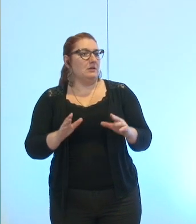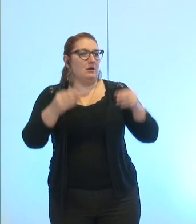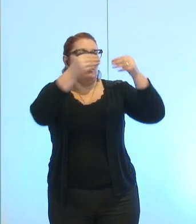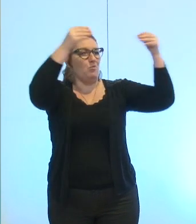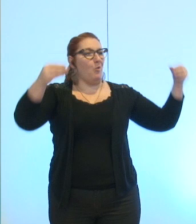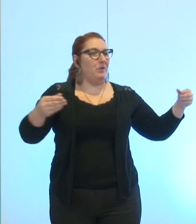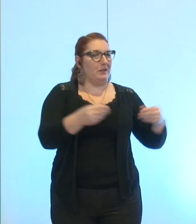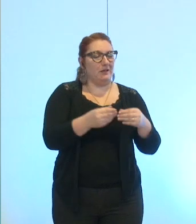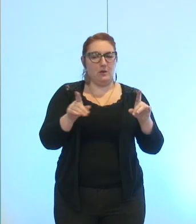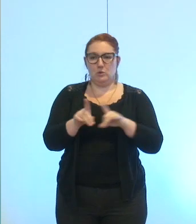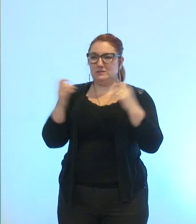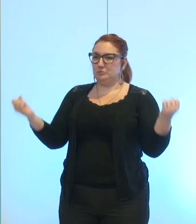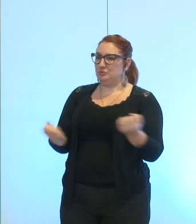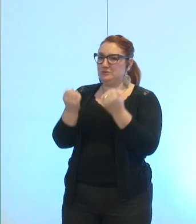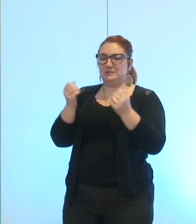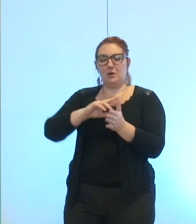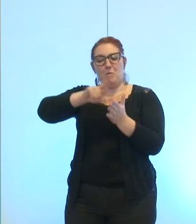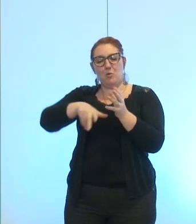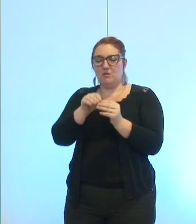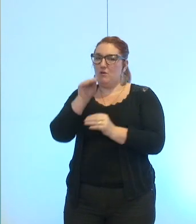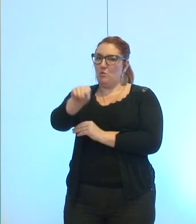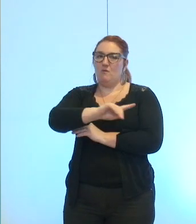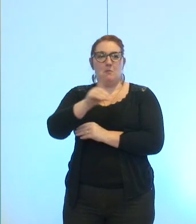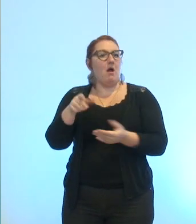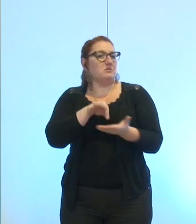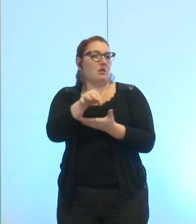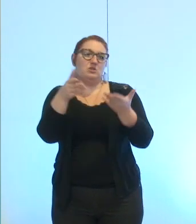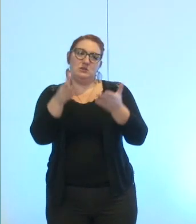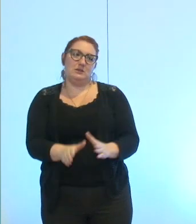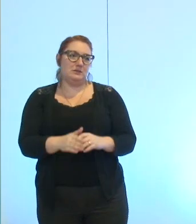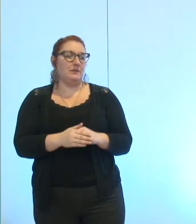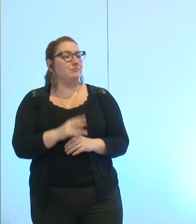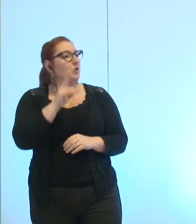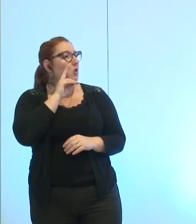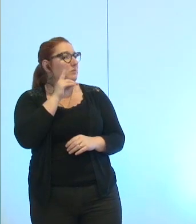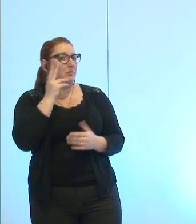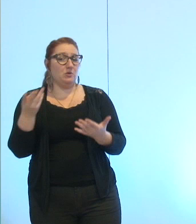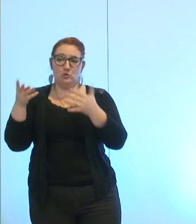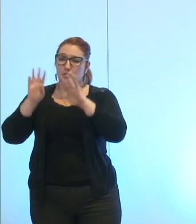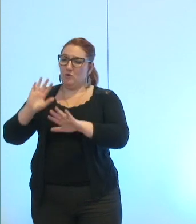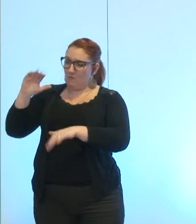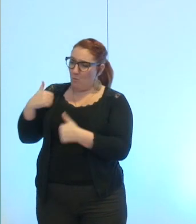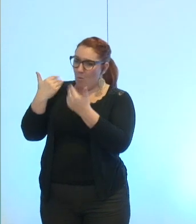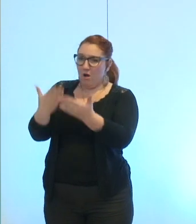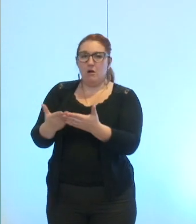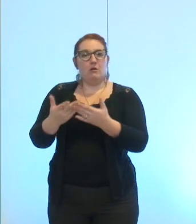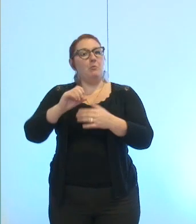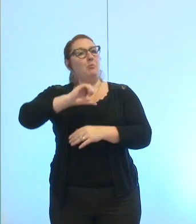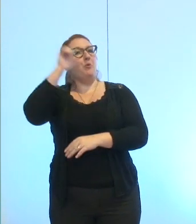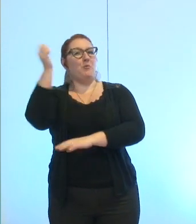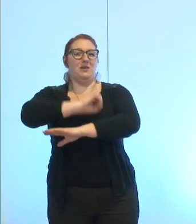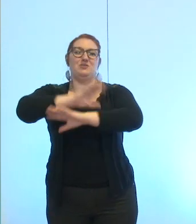la publicité sur l'espace public comme d'habitude depuis maintenant 9 mois cette annonce unilatérale se fait d'abord par voie de